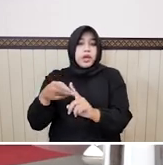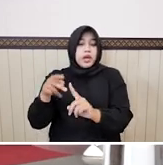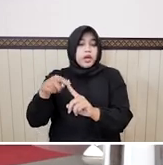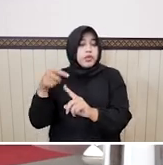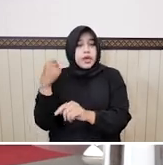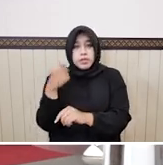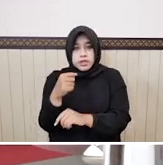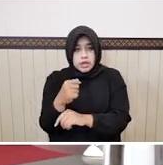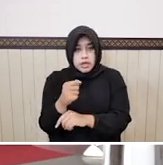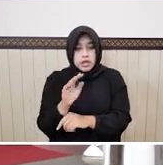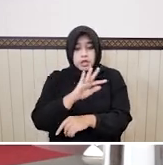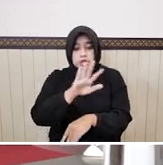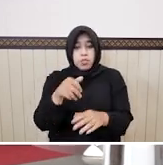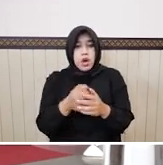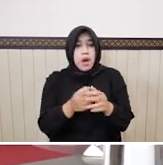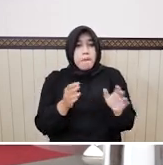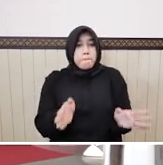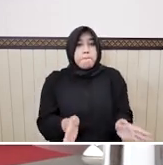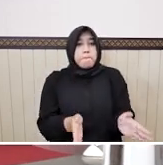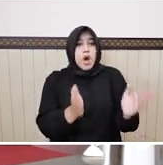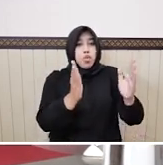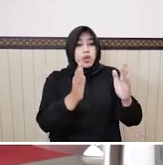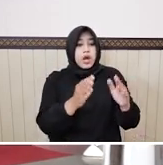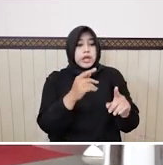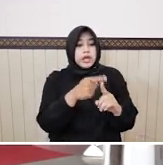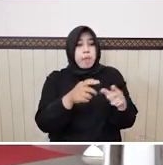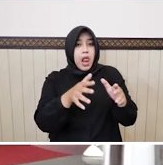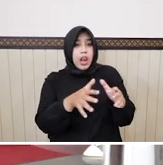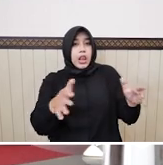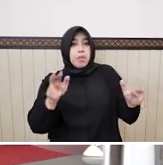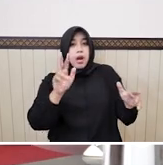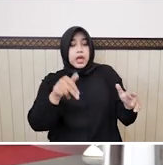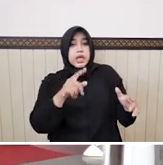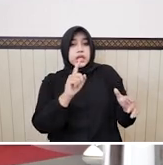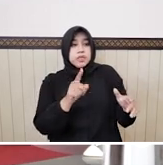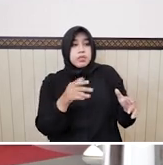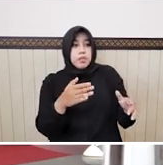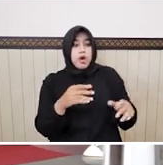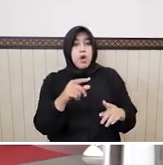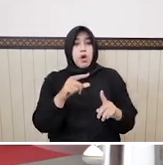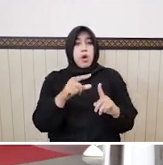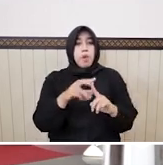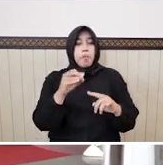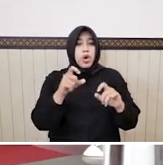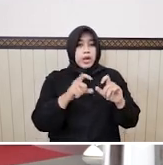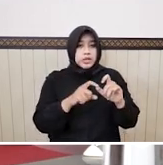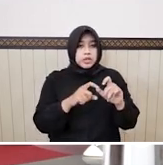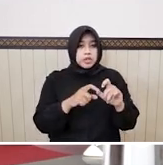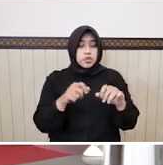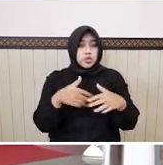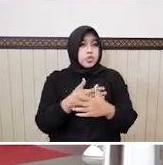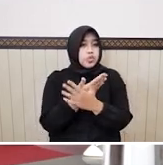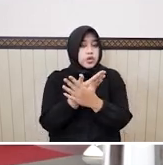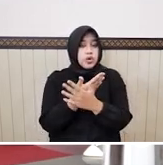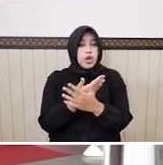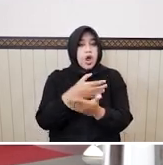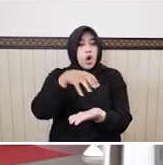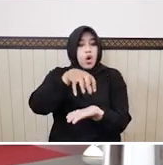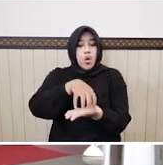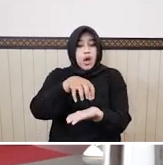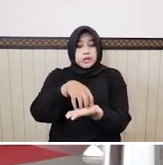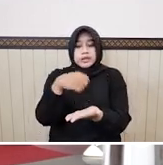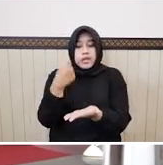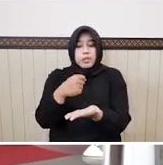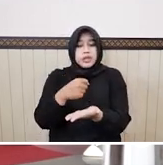tidak semua bangunan itu bisa dilebarkan lagi karena tahu sendiri Polres Gunungkidul sudah lokasinya tidak bisa untuk